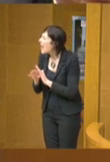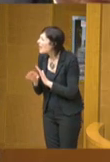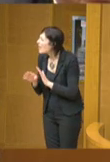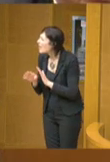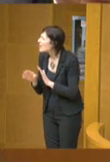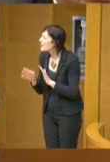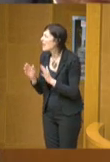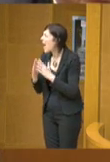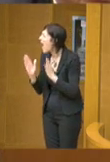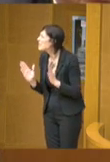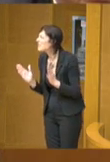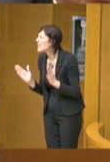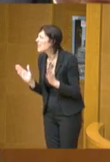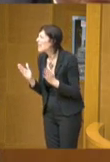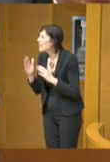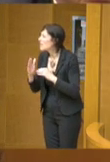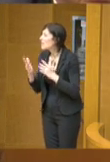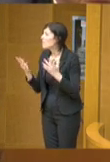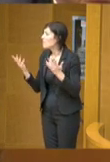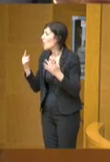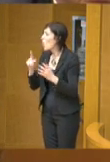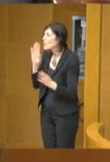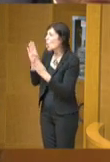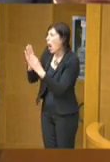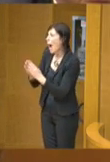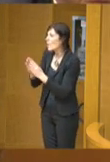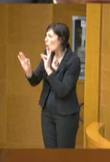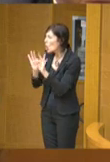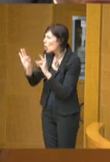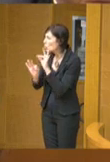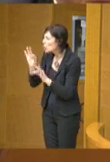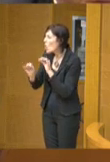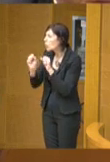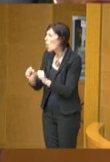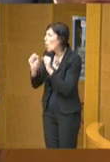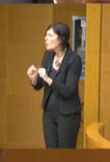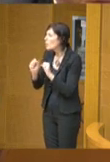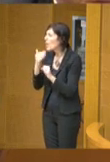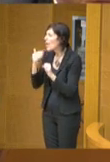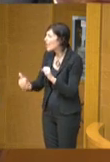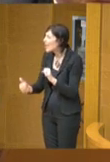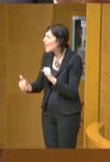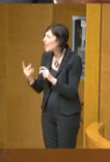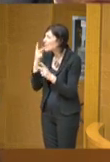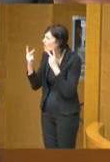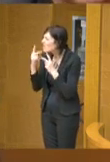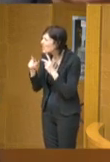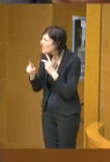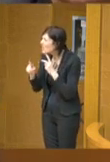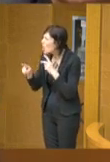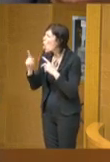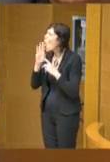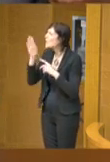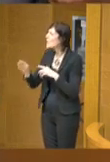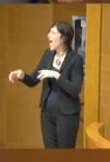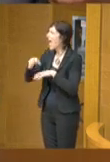pubblica dell'azienda USL di Bologna, ma questo approccio di Bologna e Cura è stato possibile anche alla visione della consigliere comunale Cristina